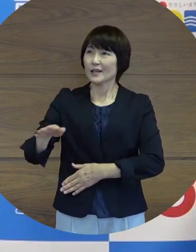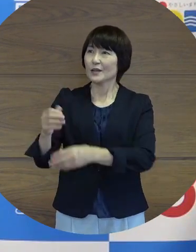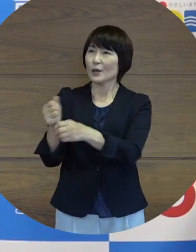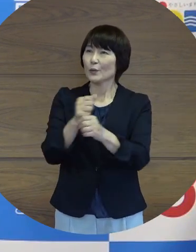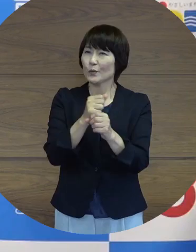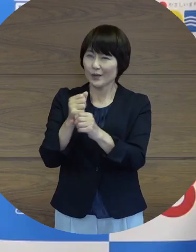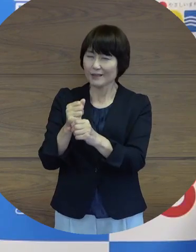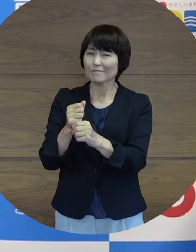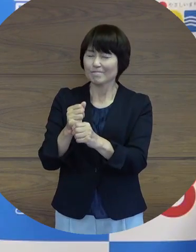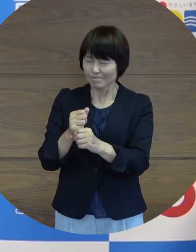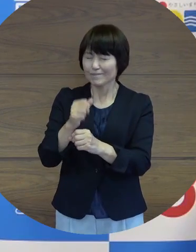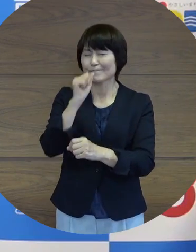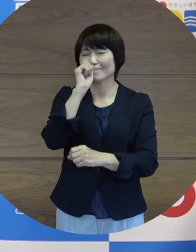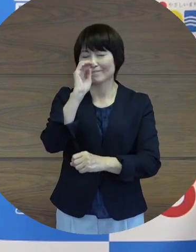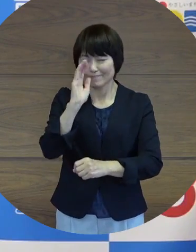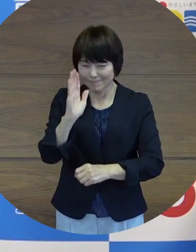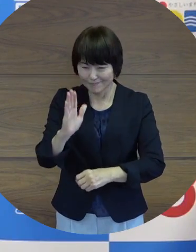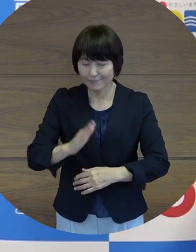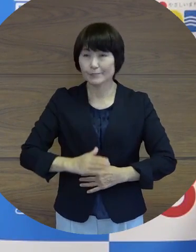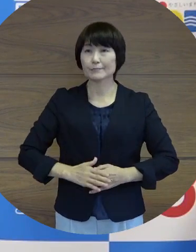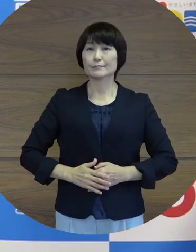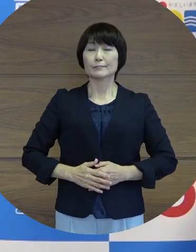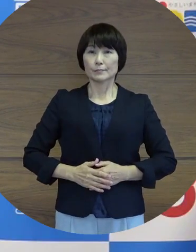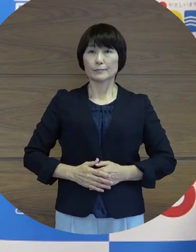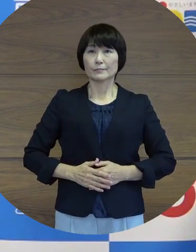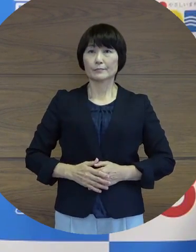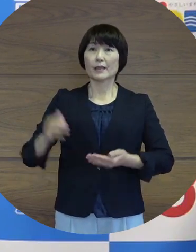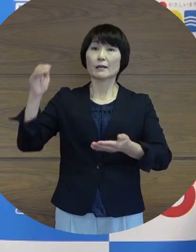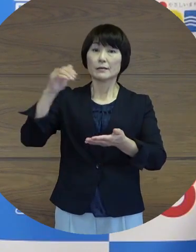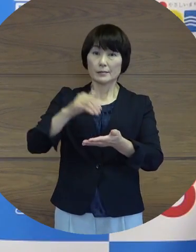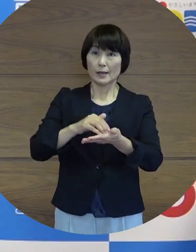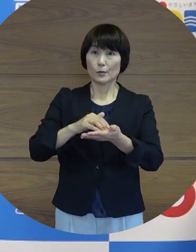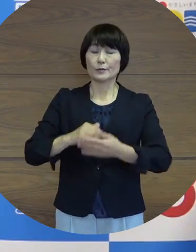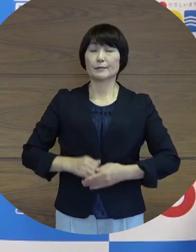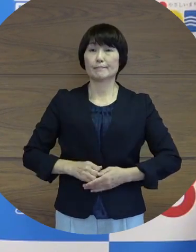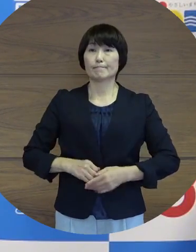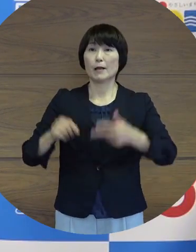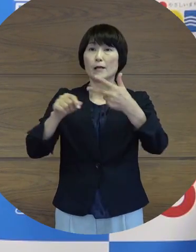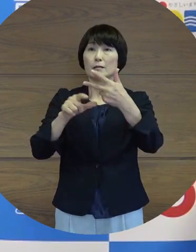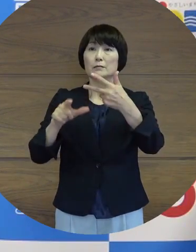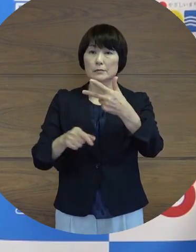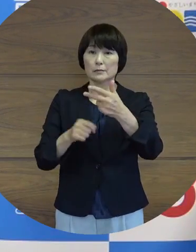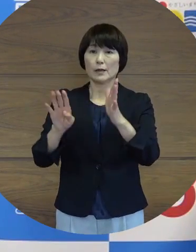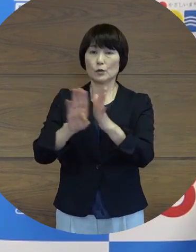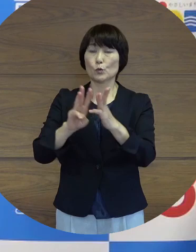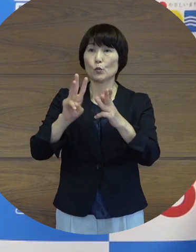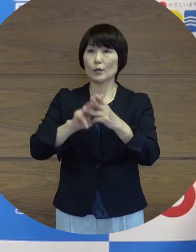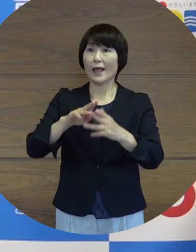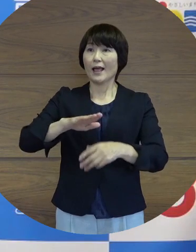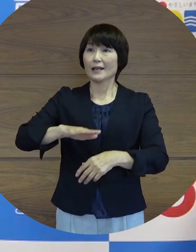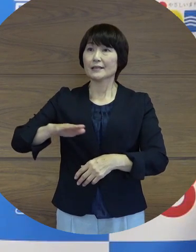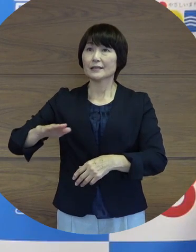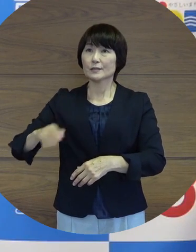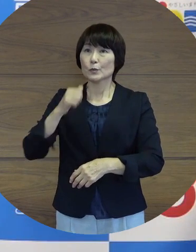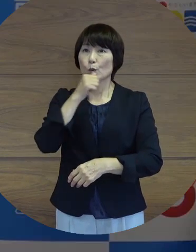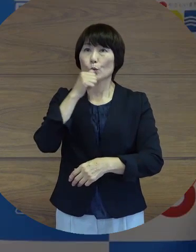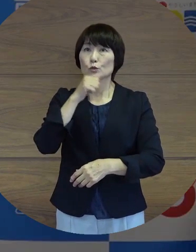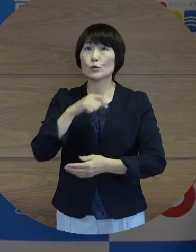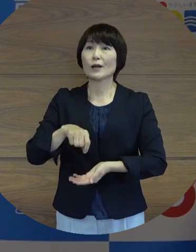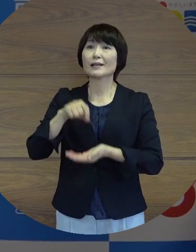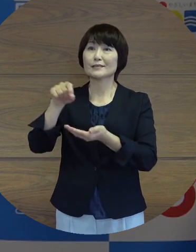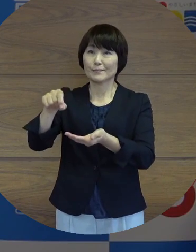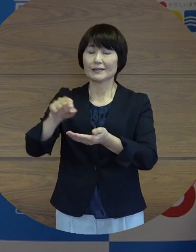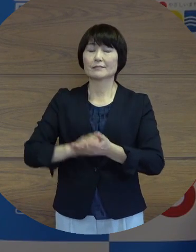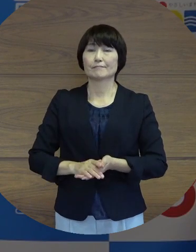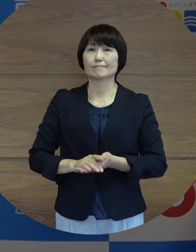もよろしくお願いいたします。最後に、今月の戸田キッズをご紹介いたします。